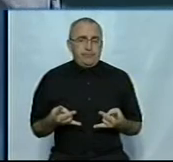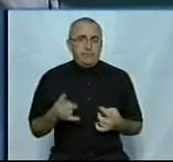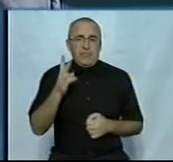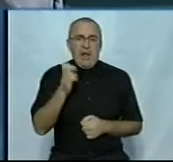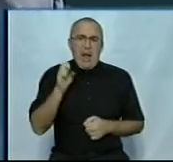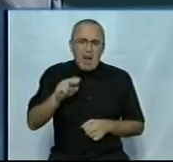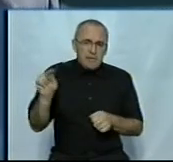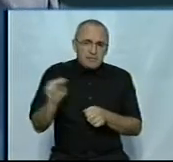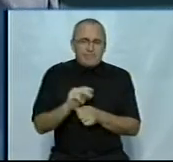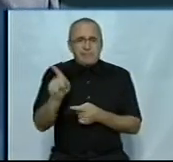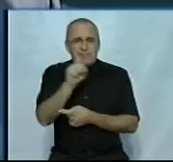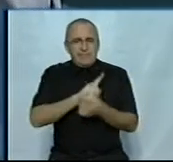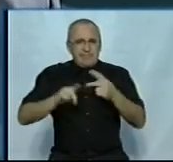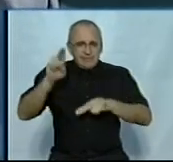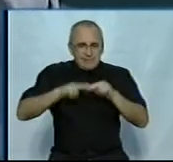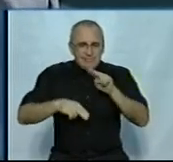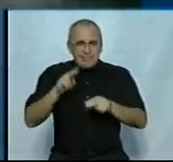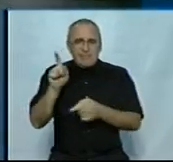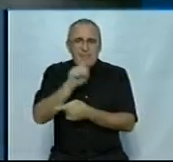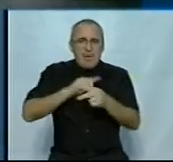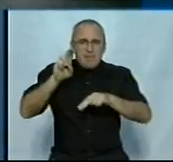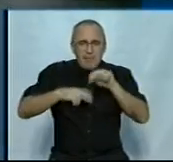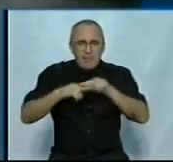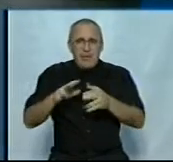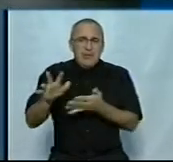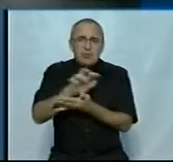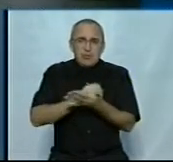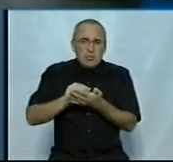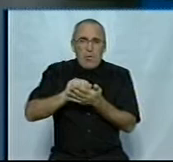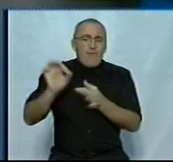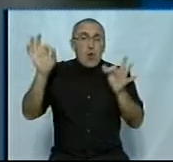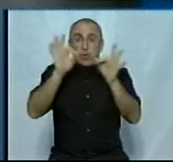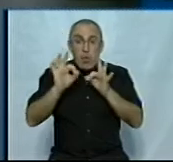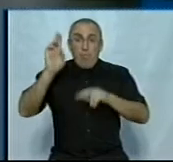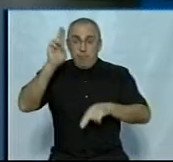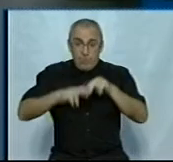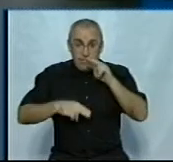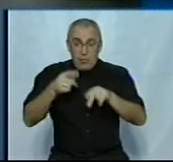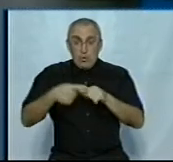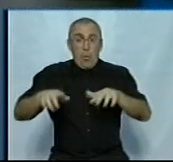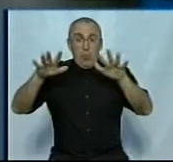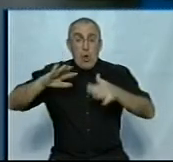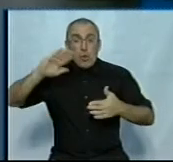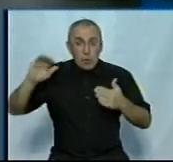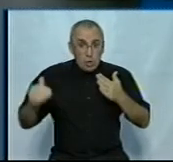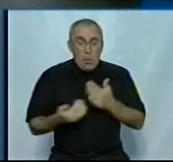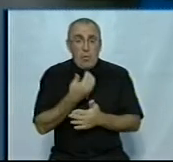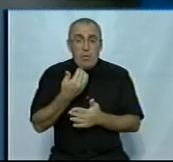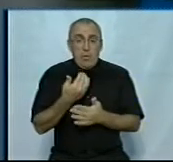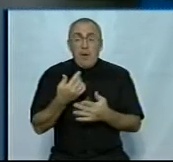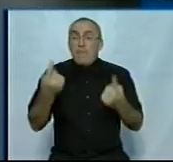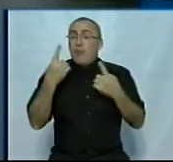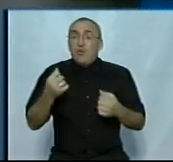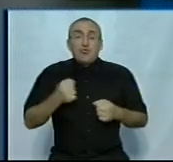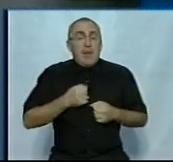капітальних ремонтів, реконструкції. Перебудувати її, зруйнувати її в нуль і побудувати на цьому місці нову, на превеликий